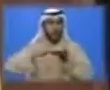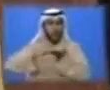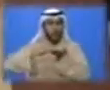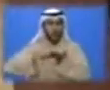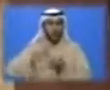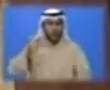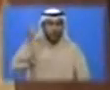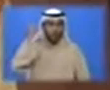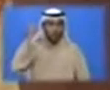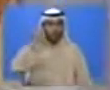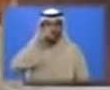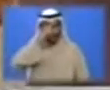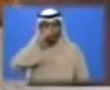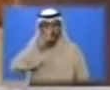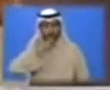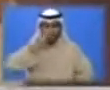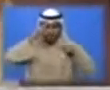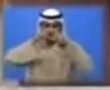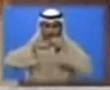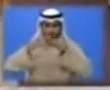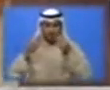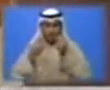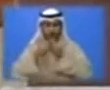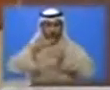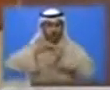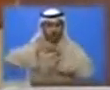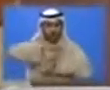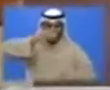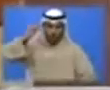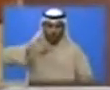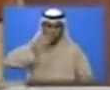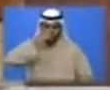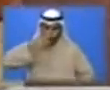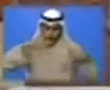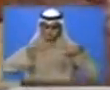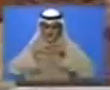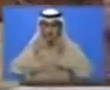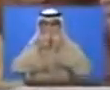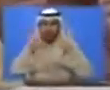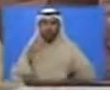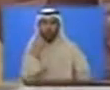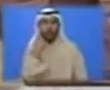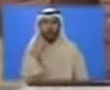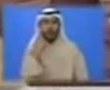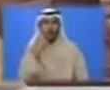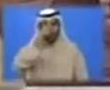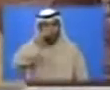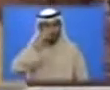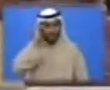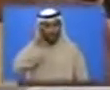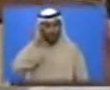وعزته تتجسد في تلاحم أبنائه ووقفهم ووقوفهم صفا واحدا ضد كل من يريد